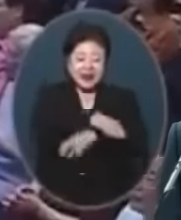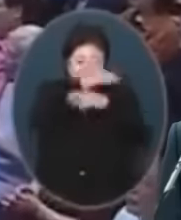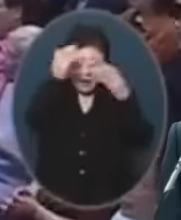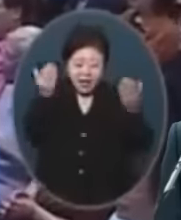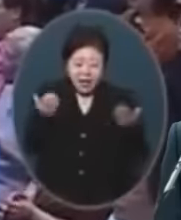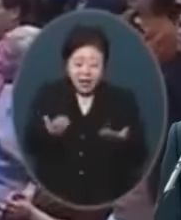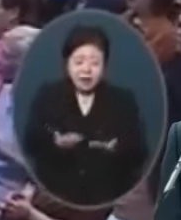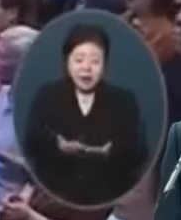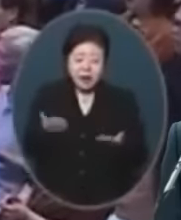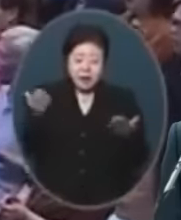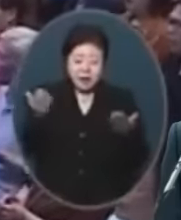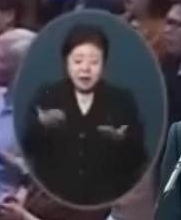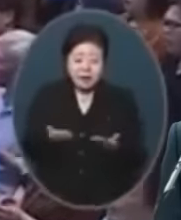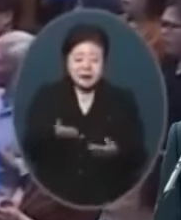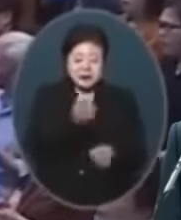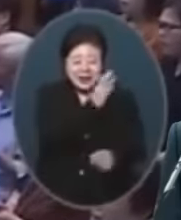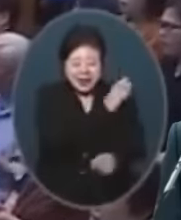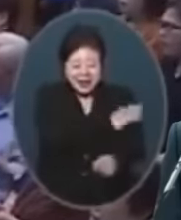내가